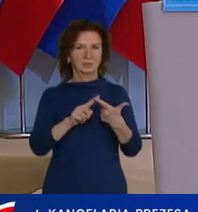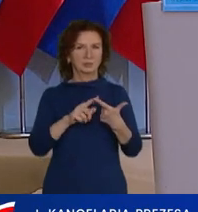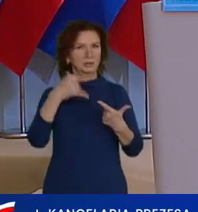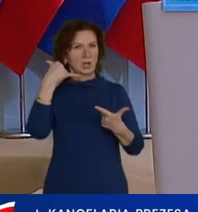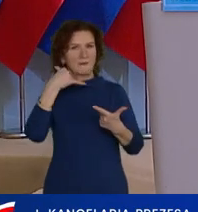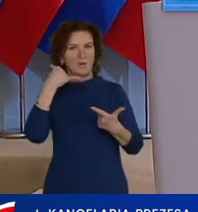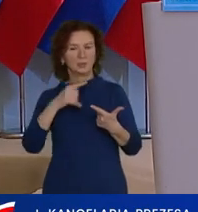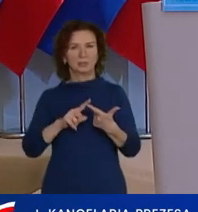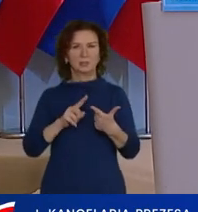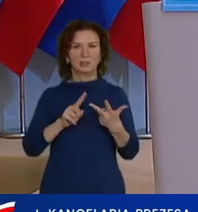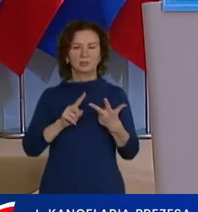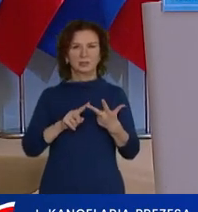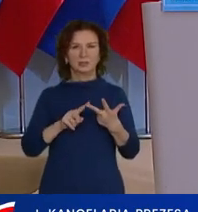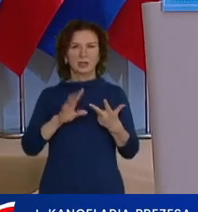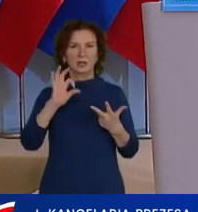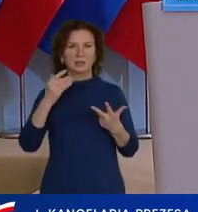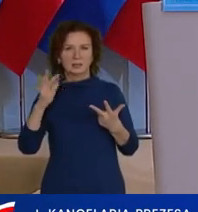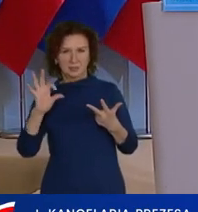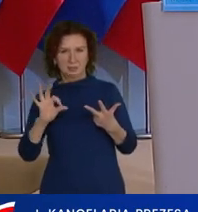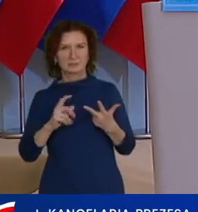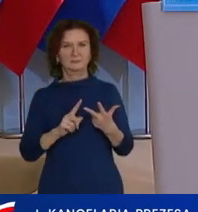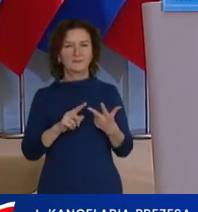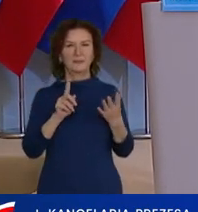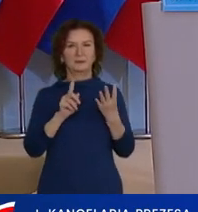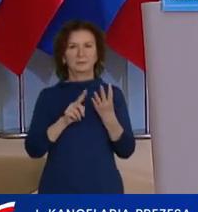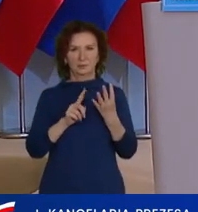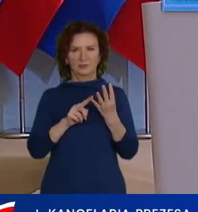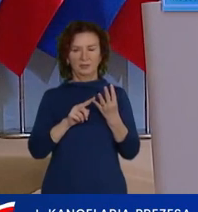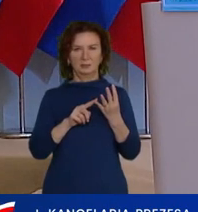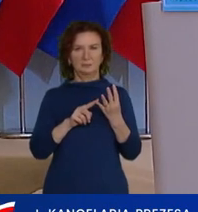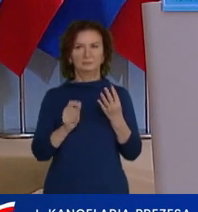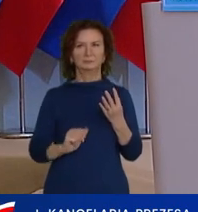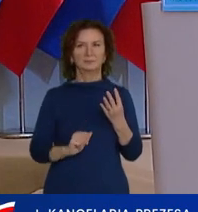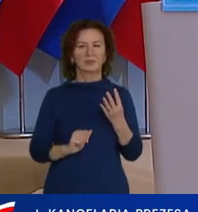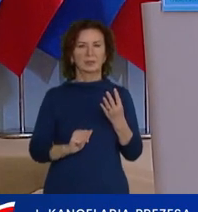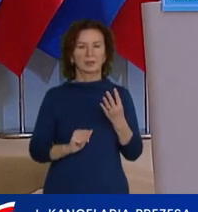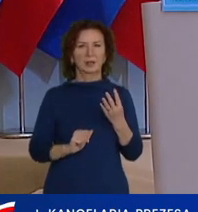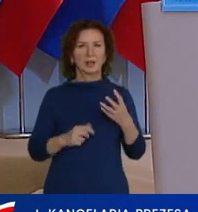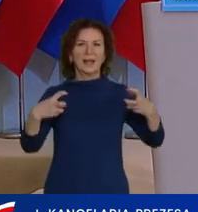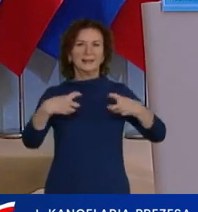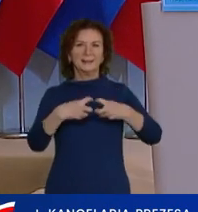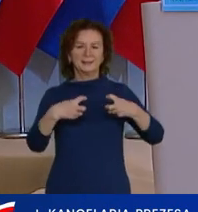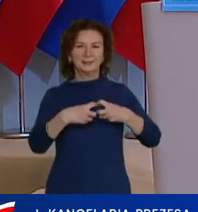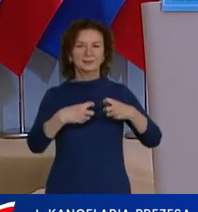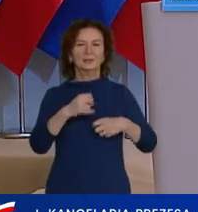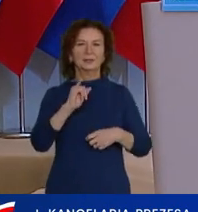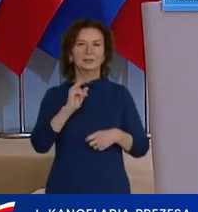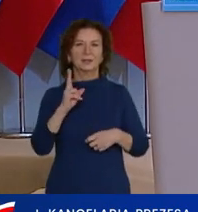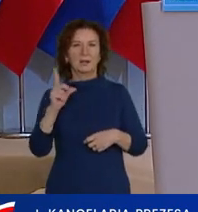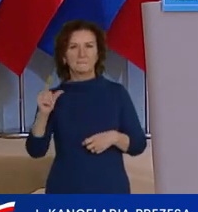po trzecie system SMS-owy, po czwarte internetowe konto pacjenta, a przede wszystkim